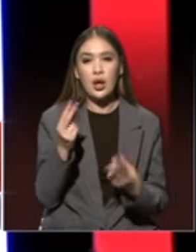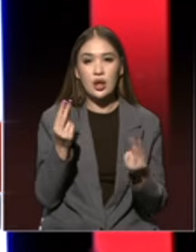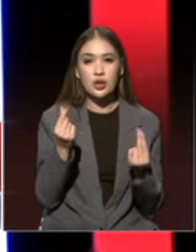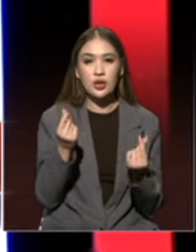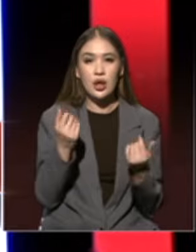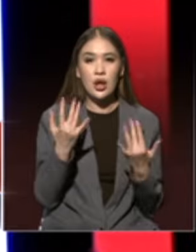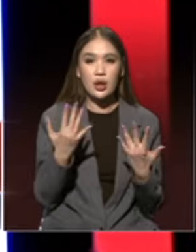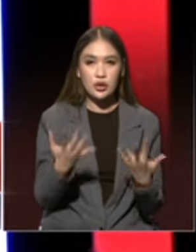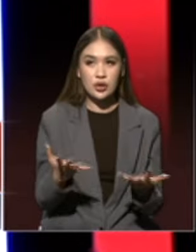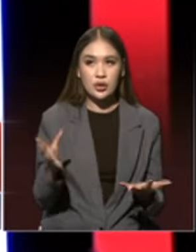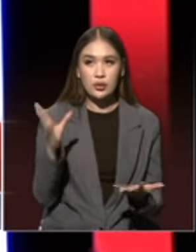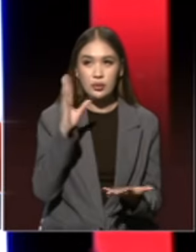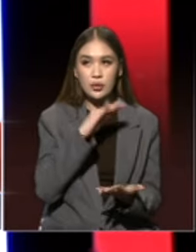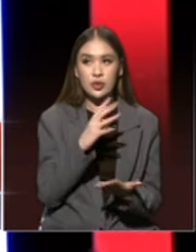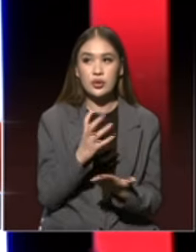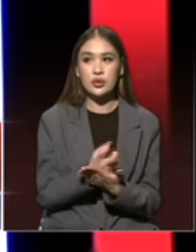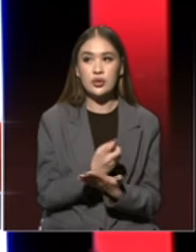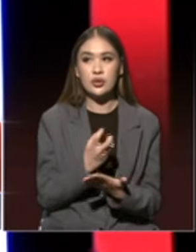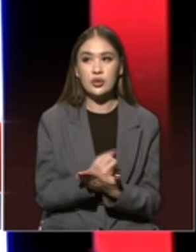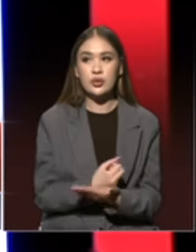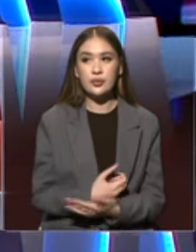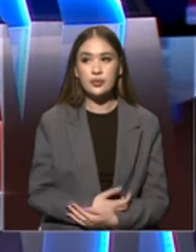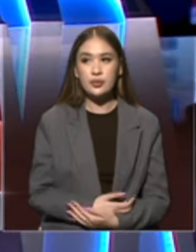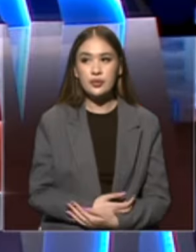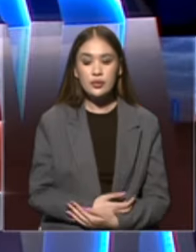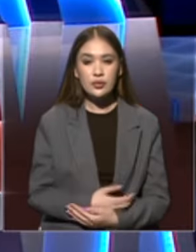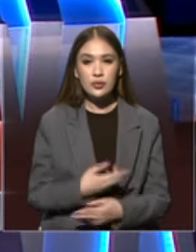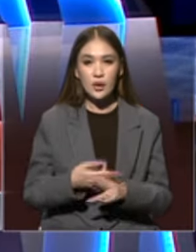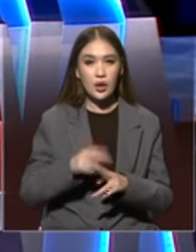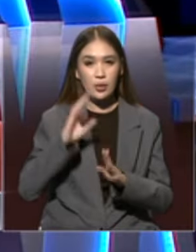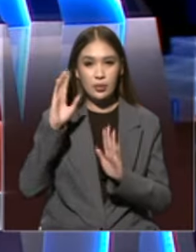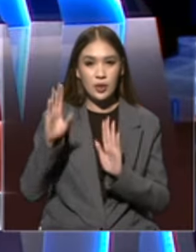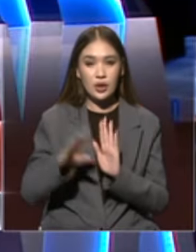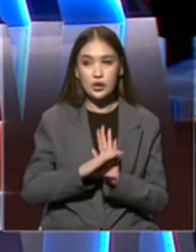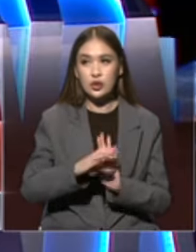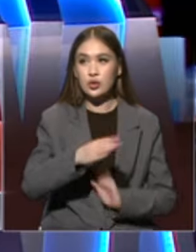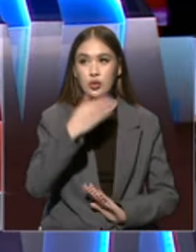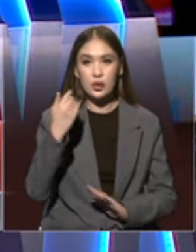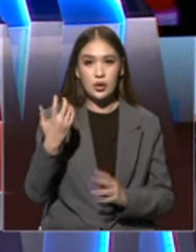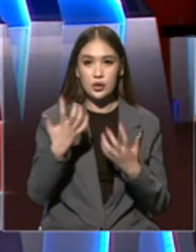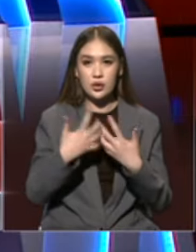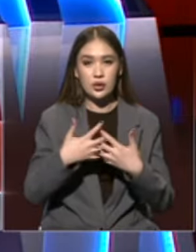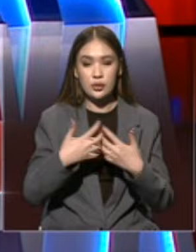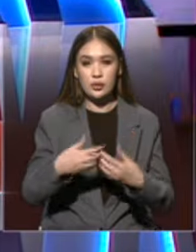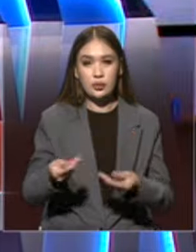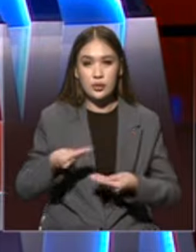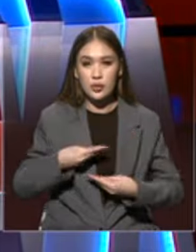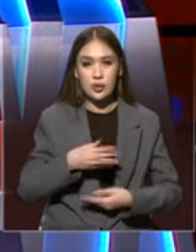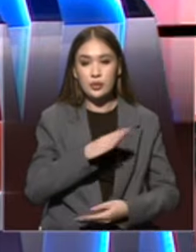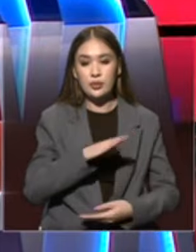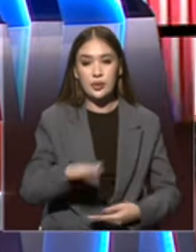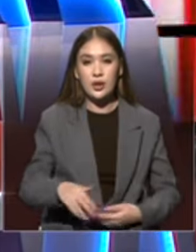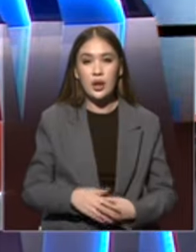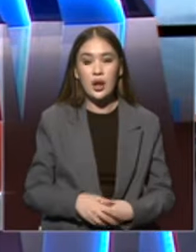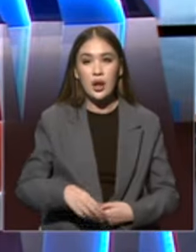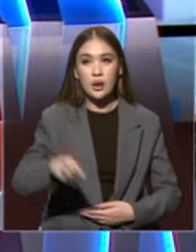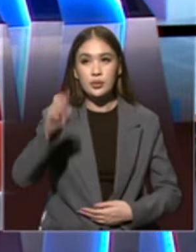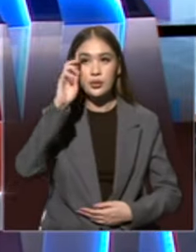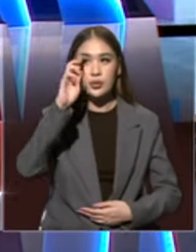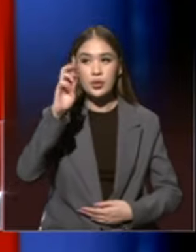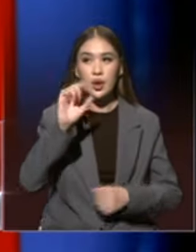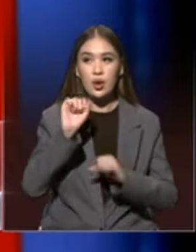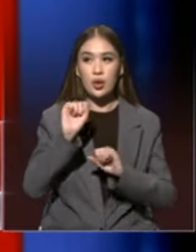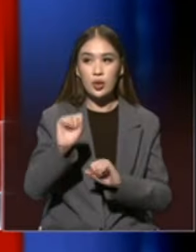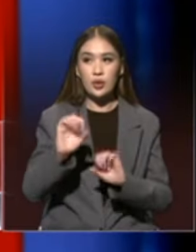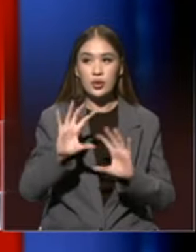жатқанын сіздер білмейсіздер ме сонда? Өйткені бізге бағыншысы жоқ қой, есеп бермейді ол бізге. Өте қызық екен, е? Егер мемлекеттік қорлар болса,